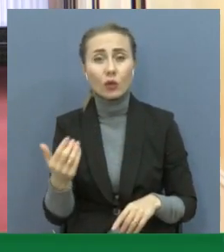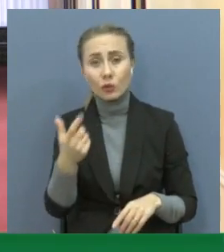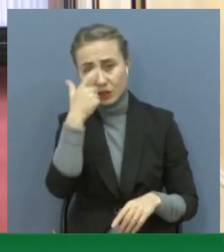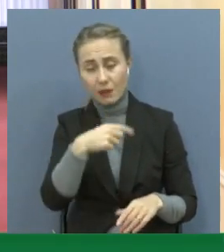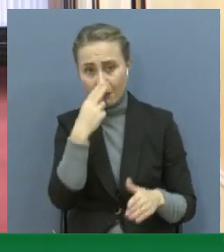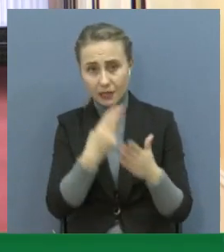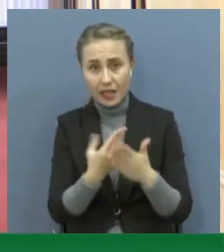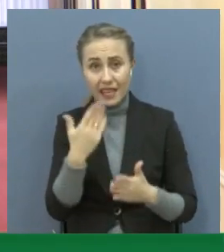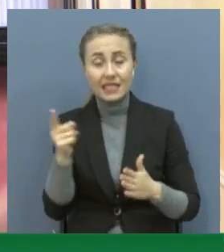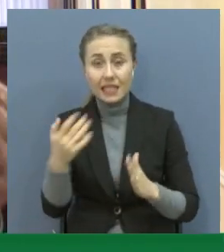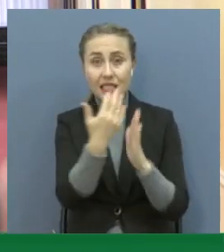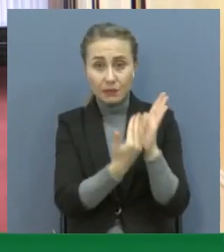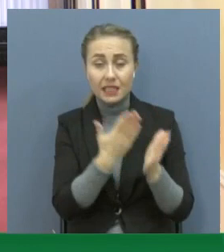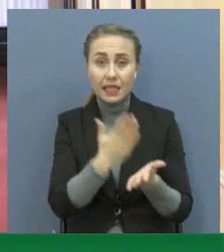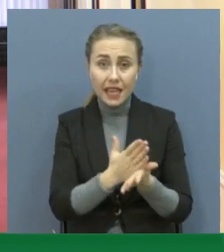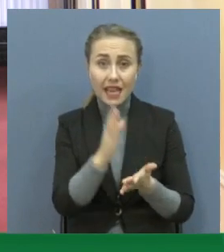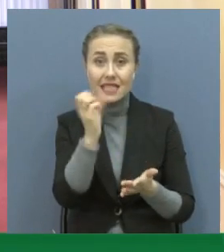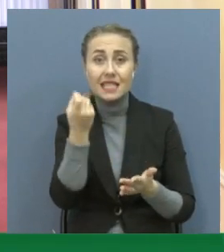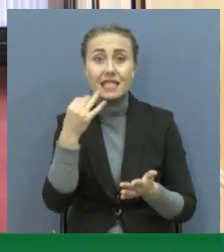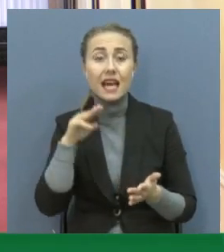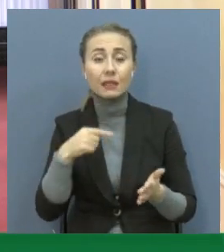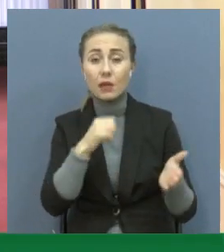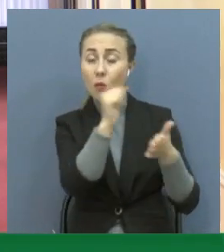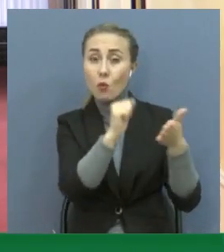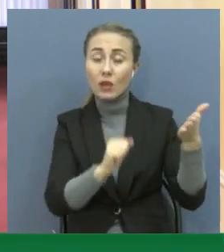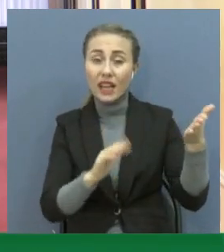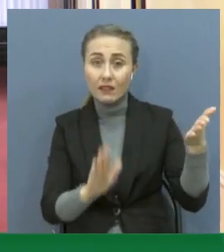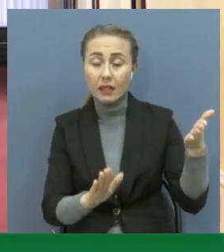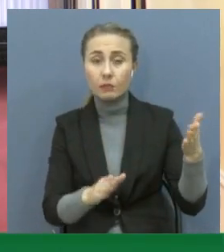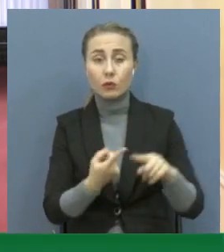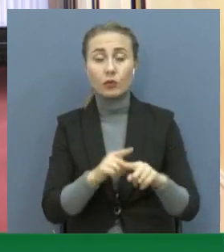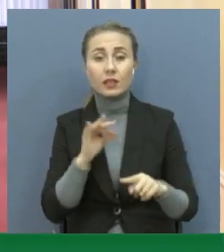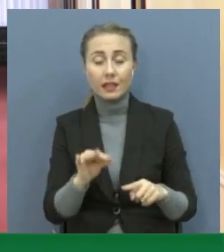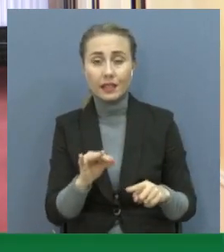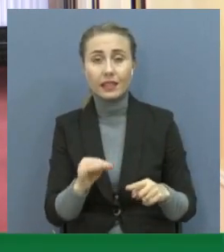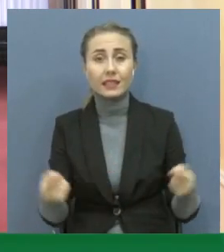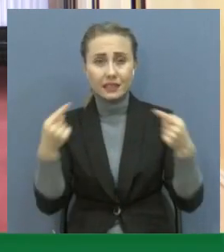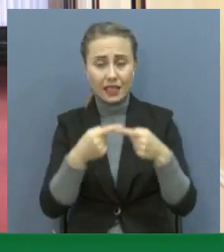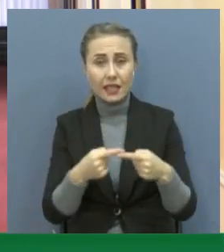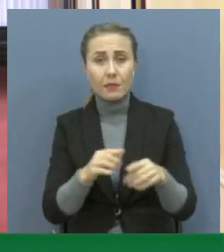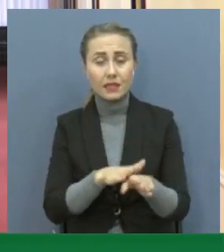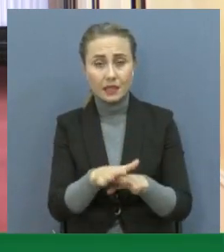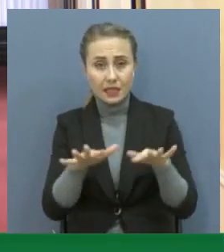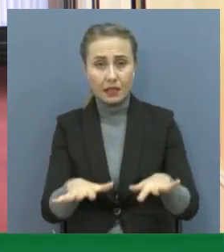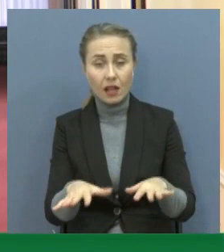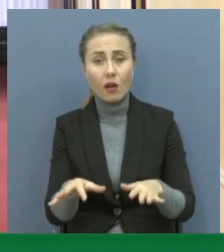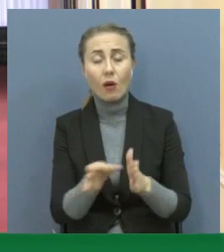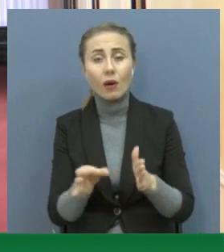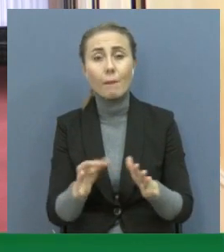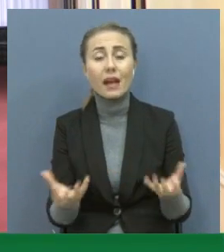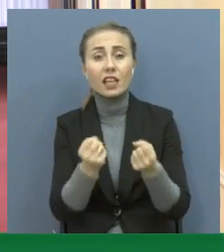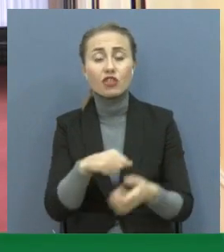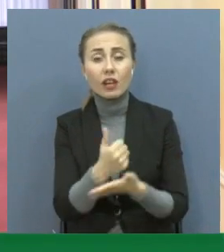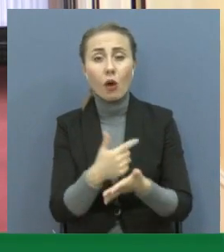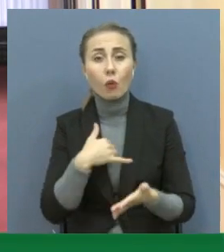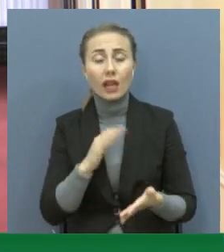посмотрели, есть ли они в списке, потому что в сайтах мы будем публиковать. Кроме того, по согласованию с местным исполнительным органом, с поддержкой акимата, у нас